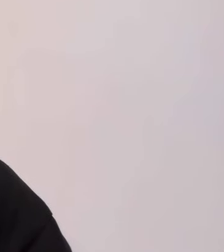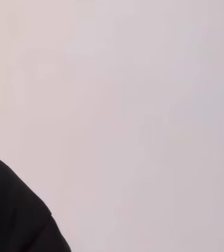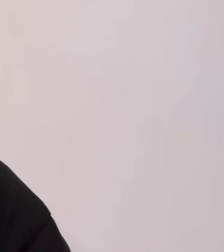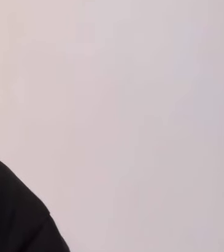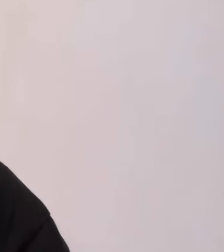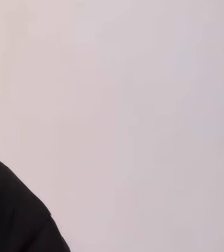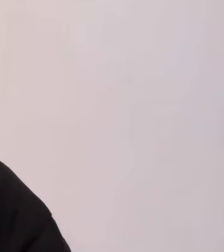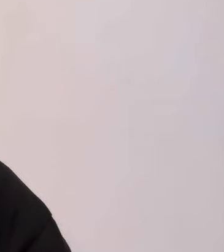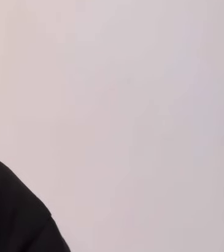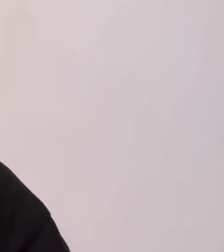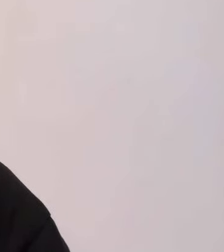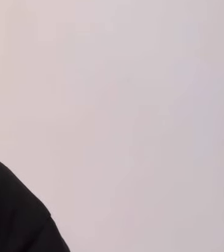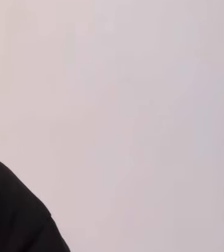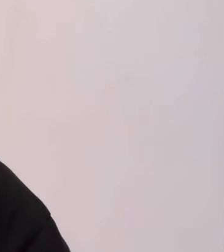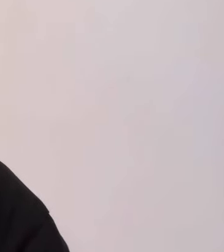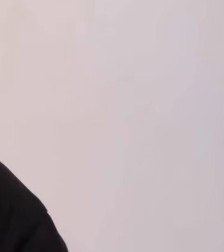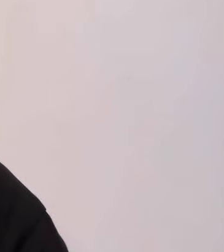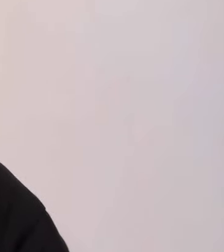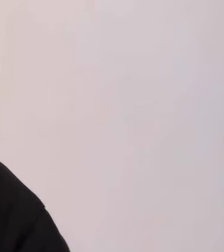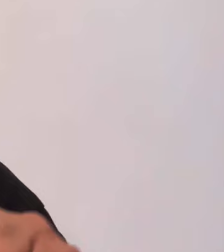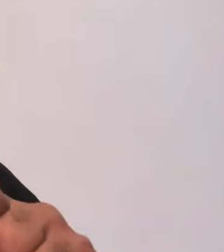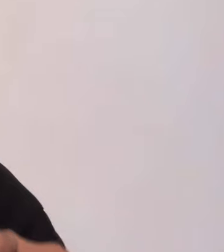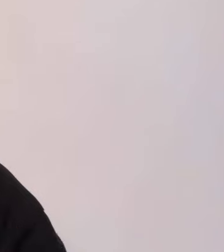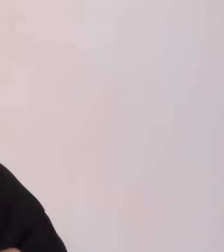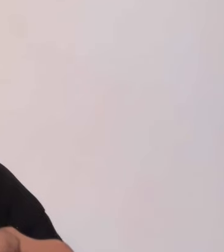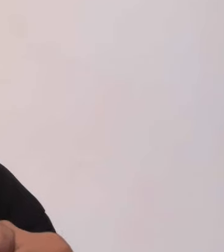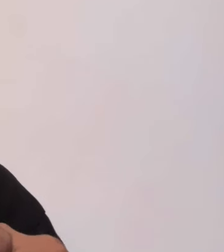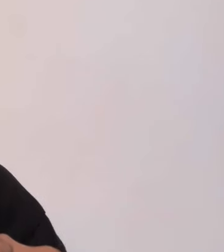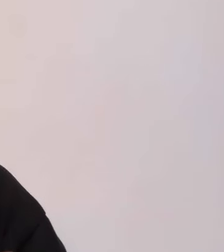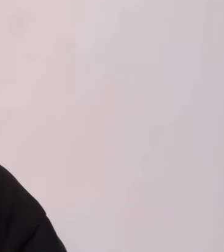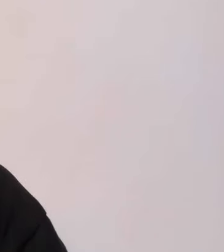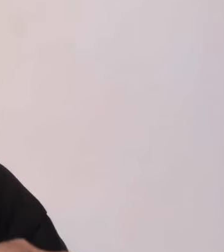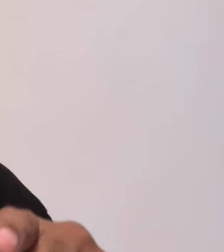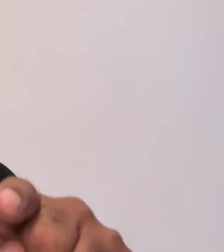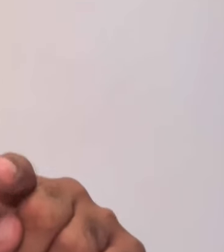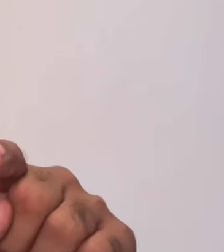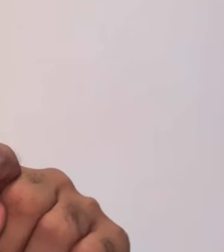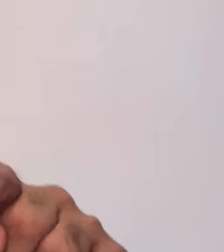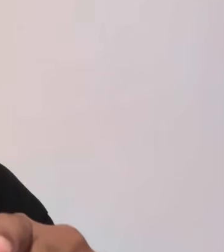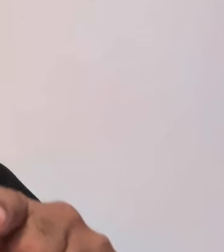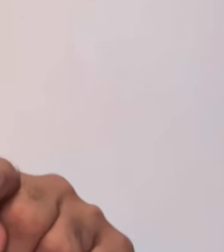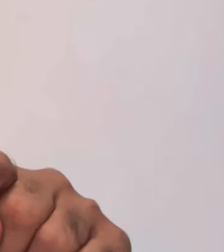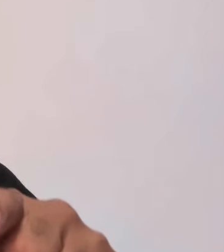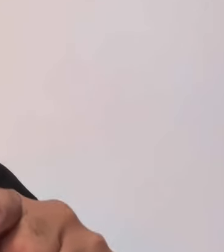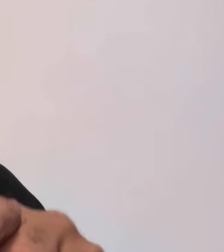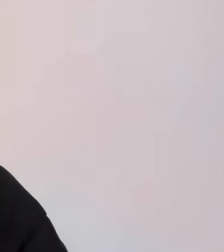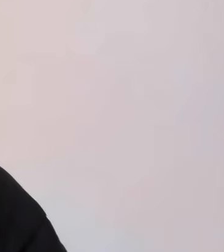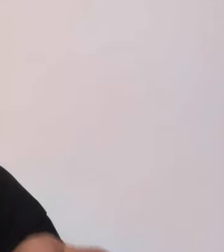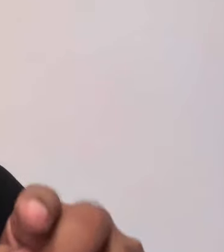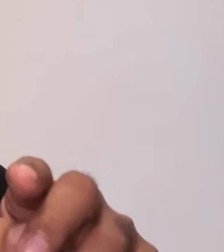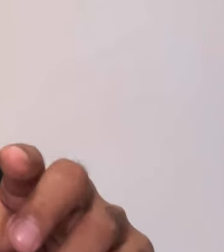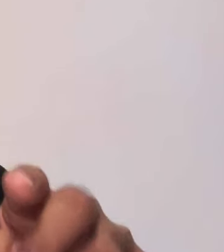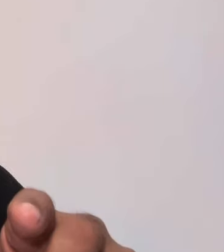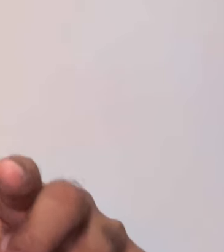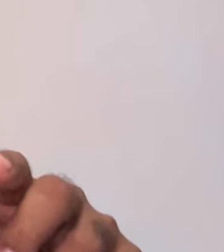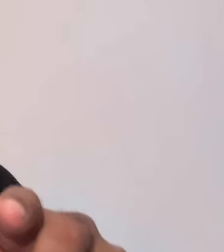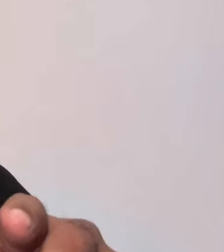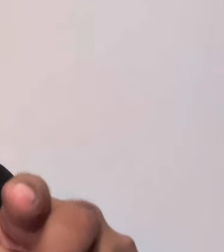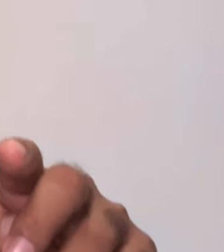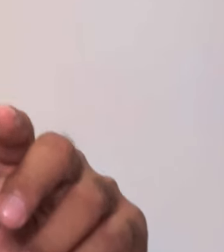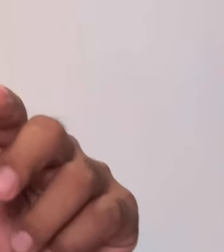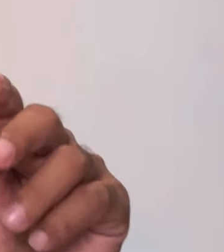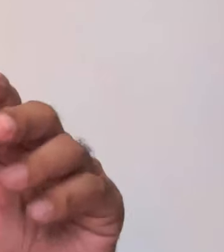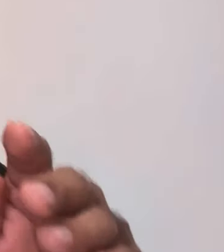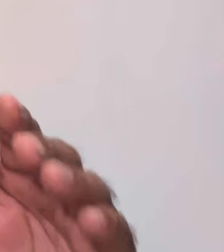スターの基地があります。その基地の中に小中高、米兵